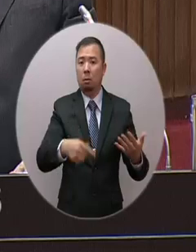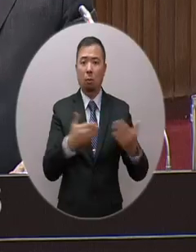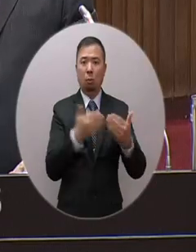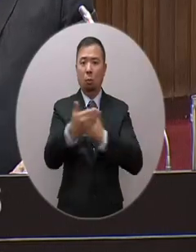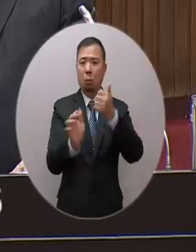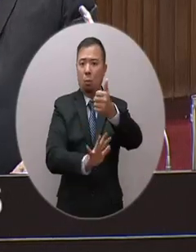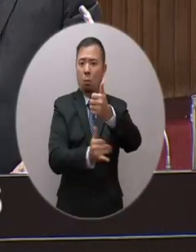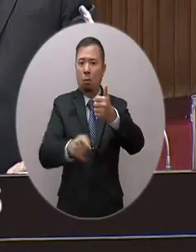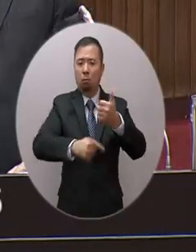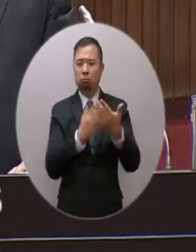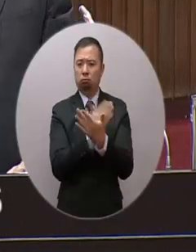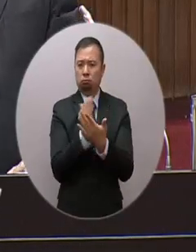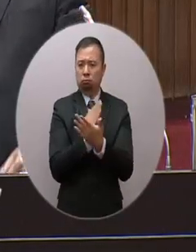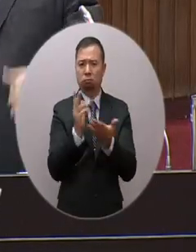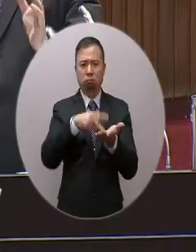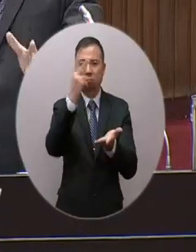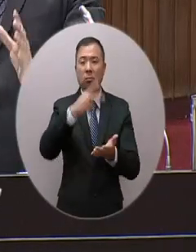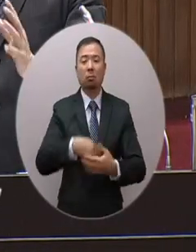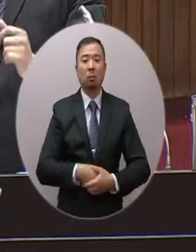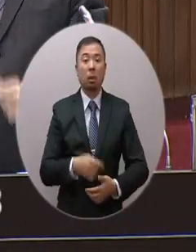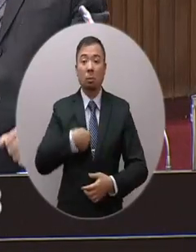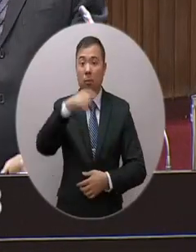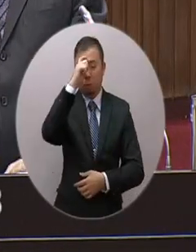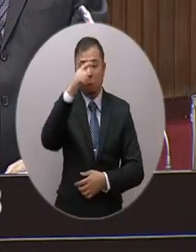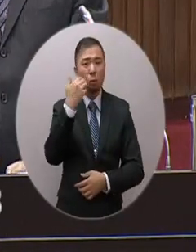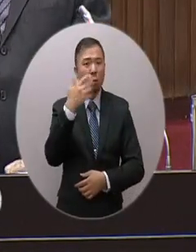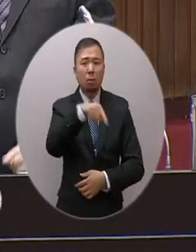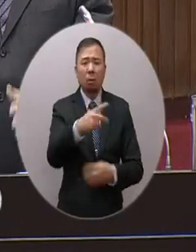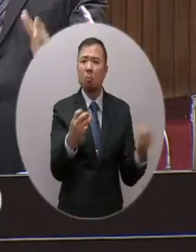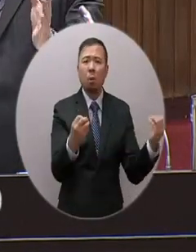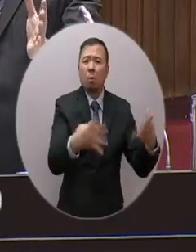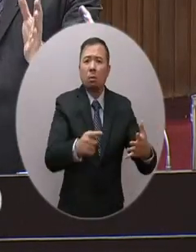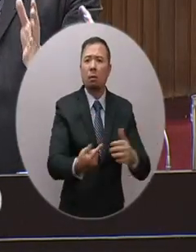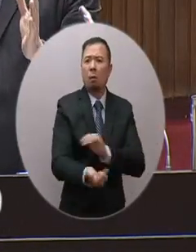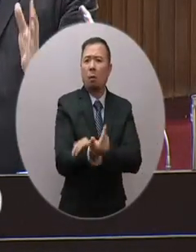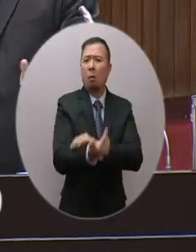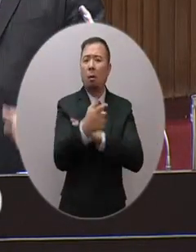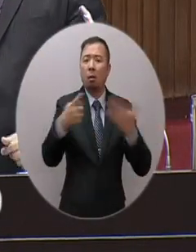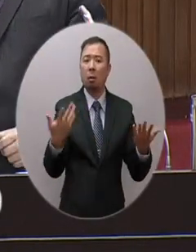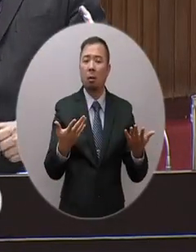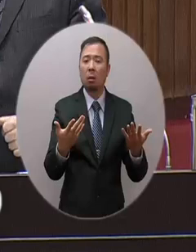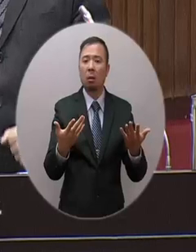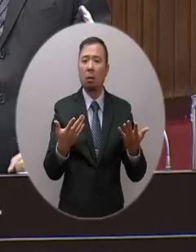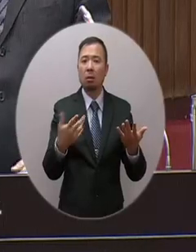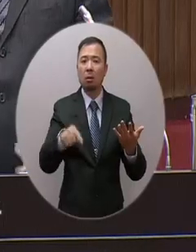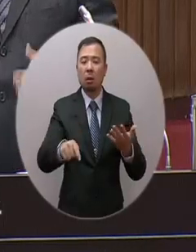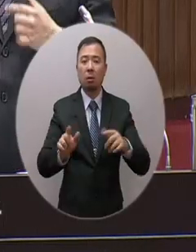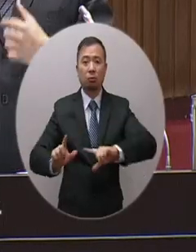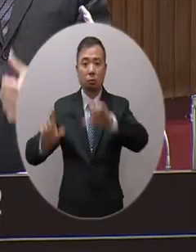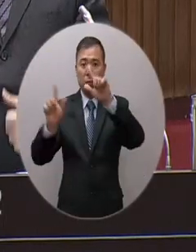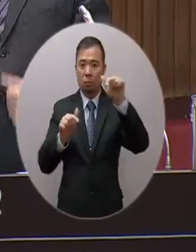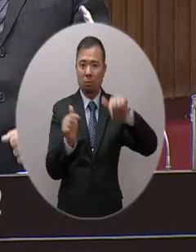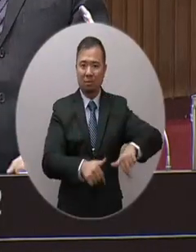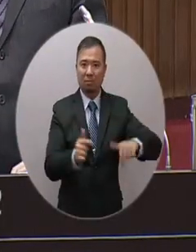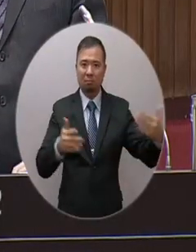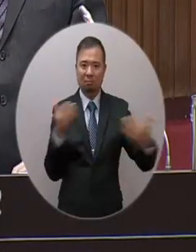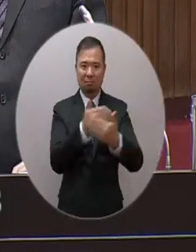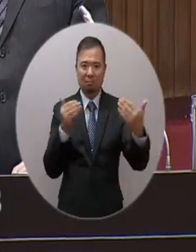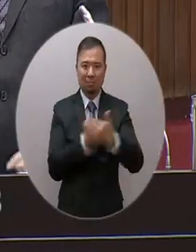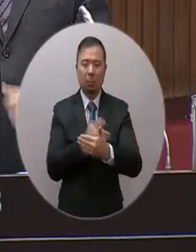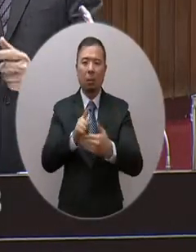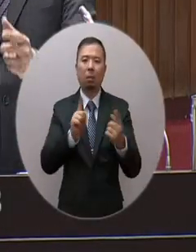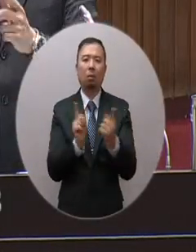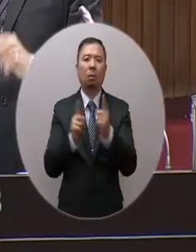含我也底下讲，我们希望说没有争议的先做，因为这条东西向快速道路第二条对屏东人足重